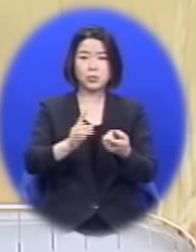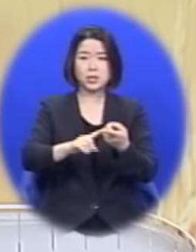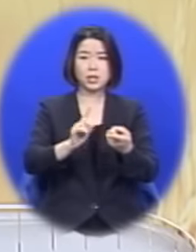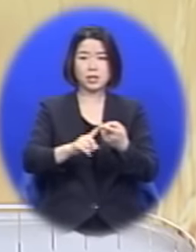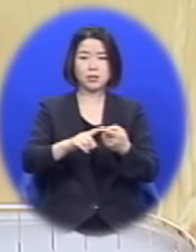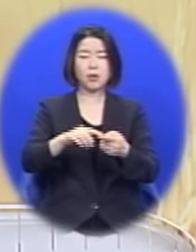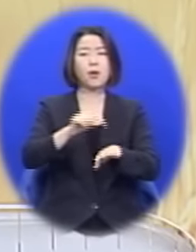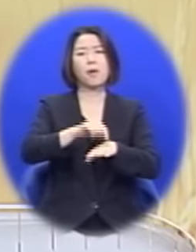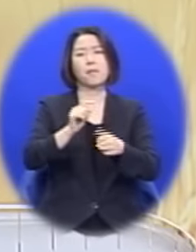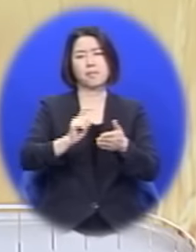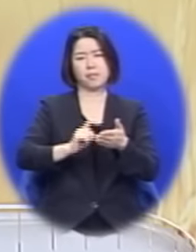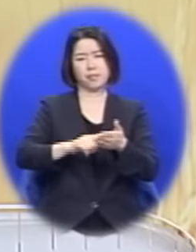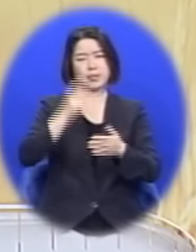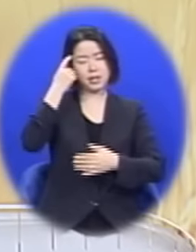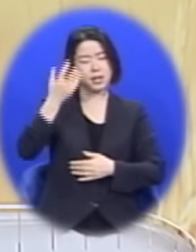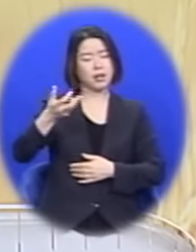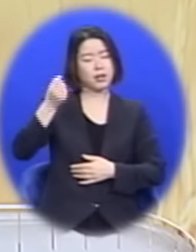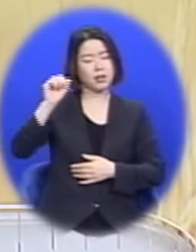들어요.